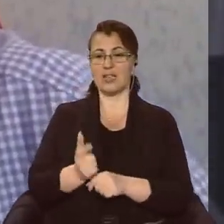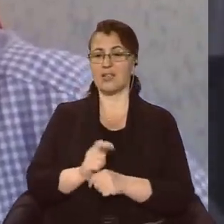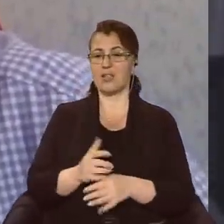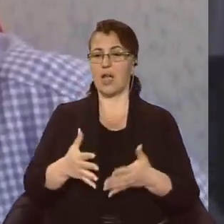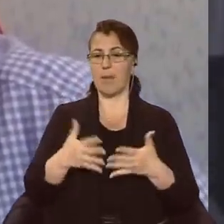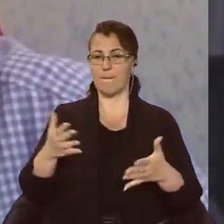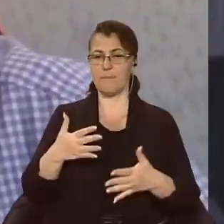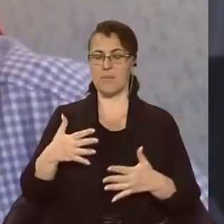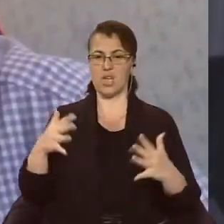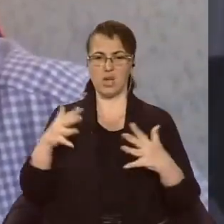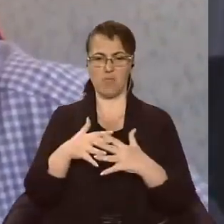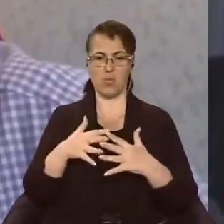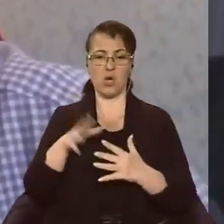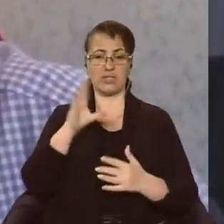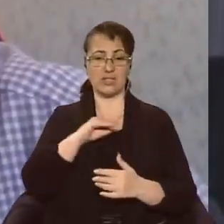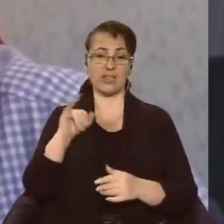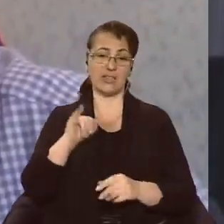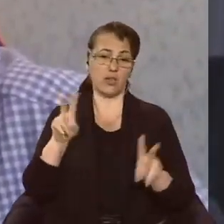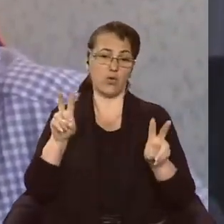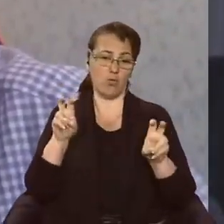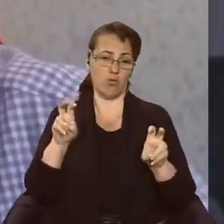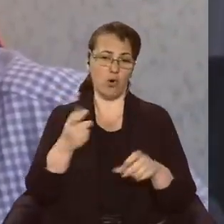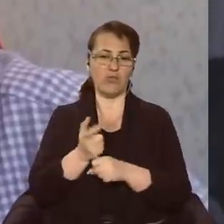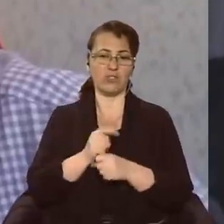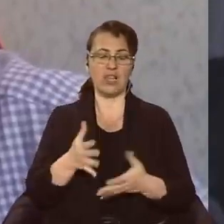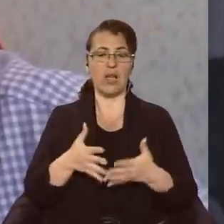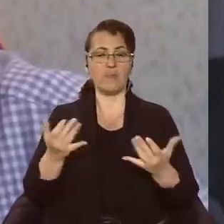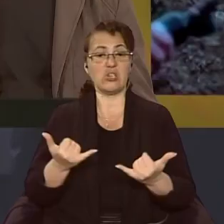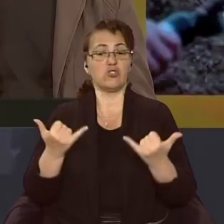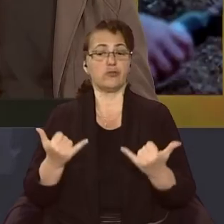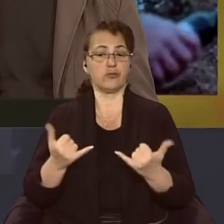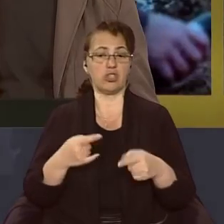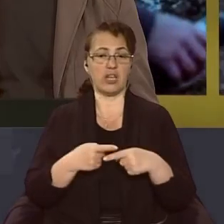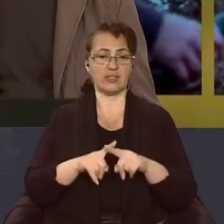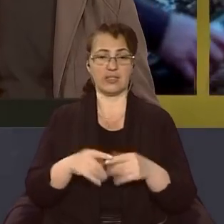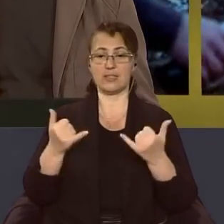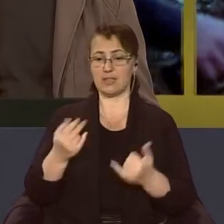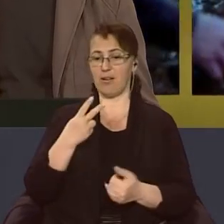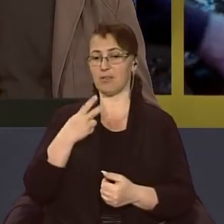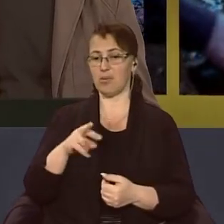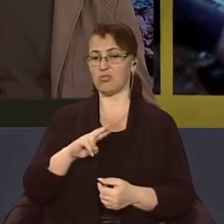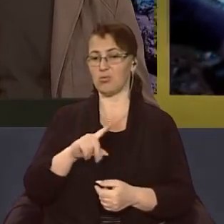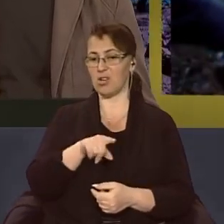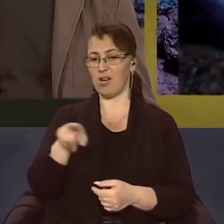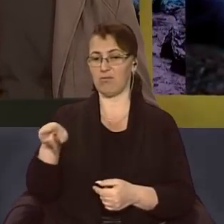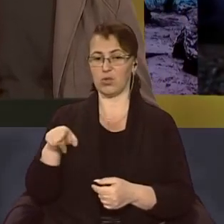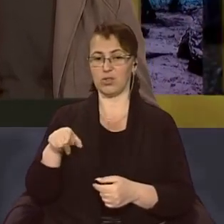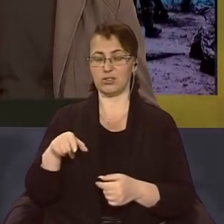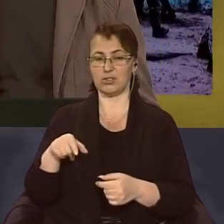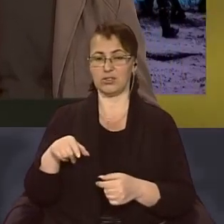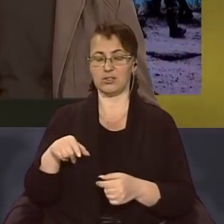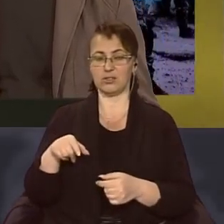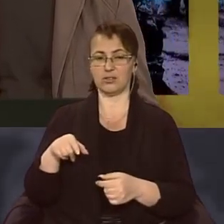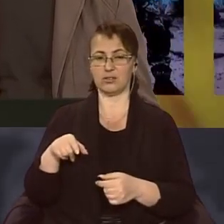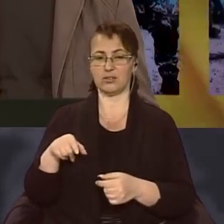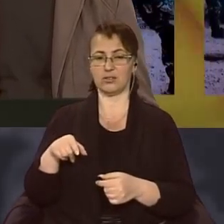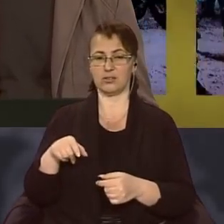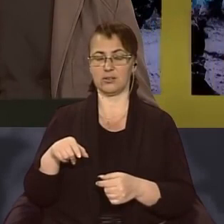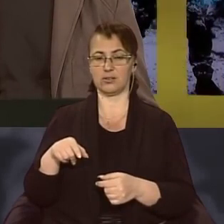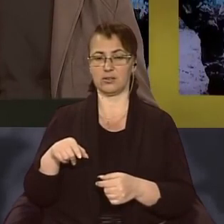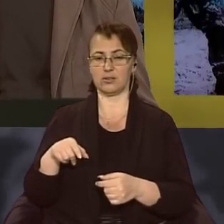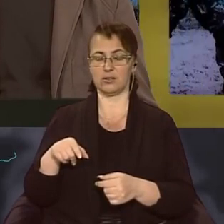та умовно найбільш сучасна техніка. А зараз ми бачимо, як вони знімають з консервації техніку